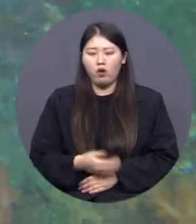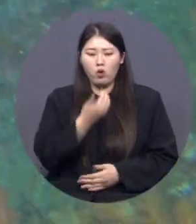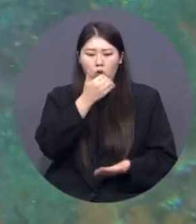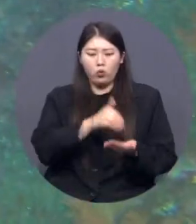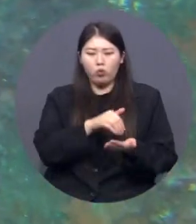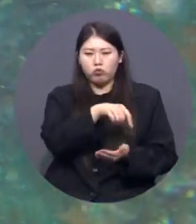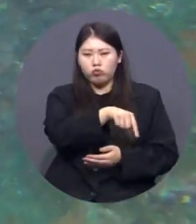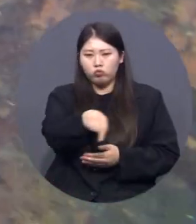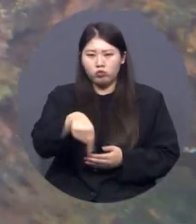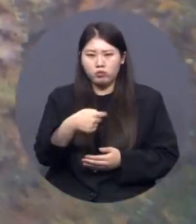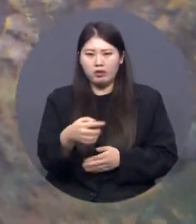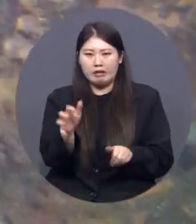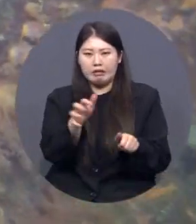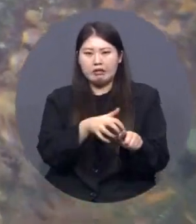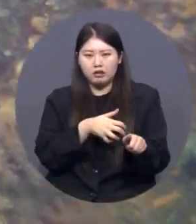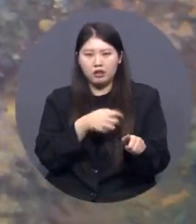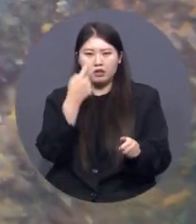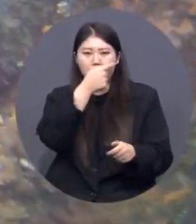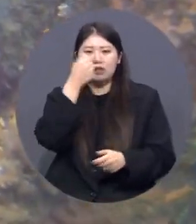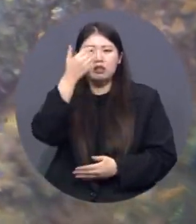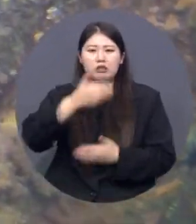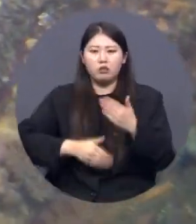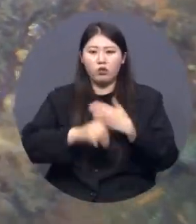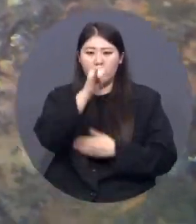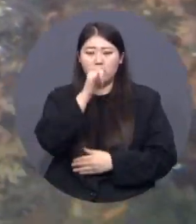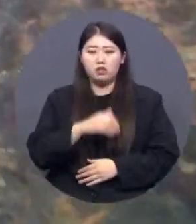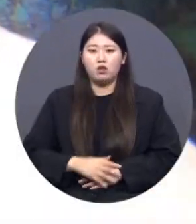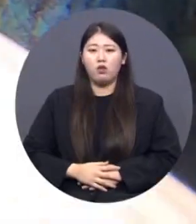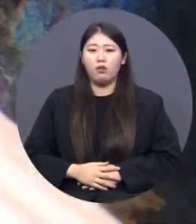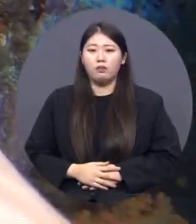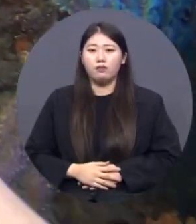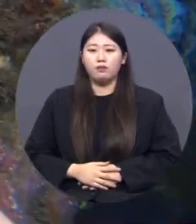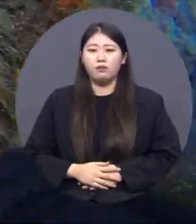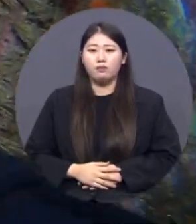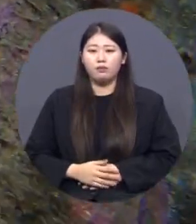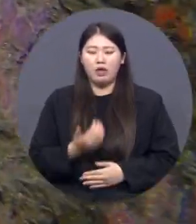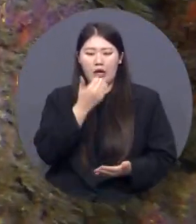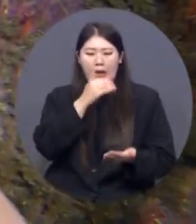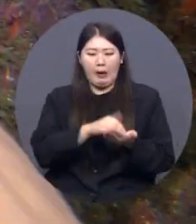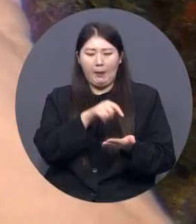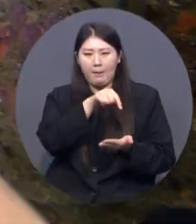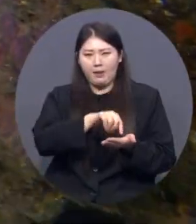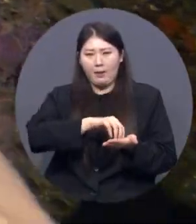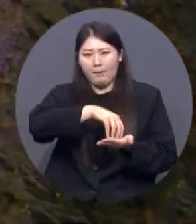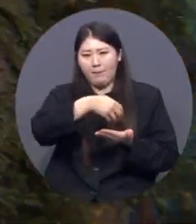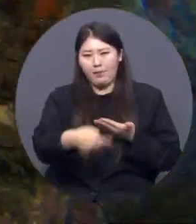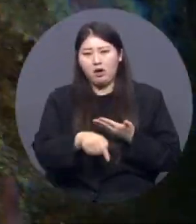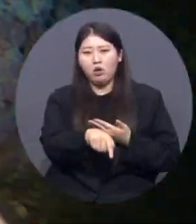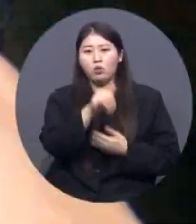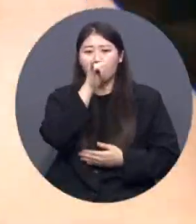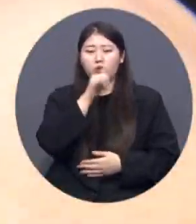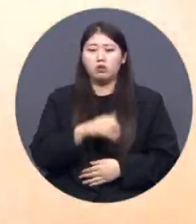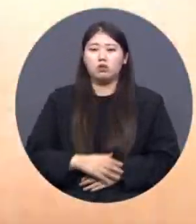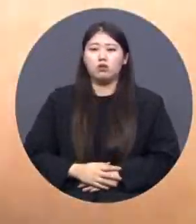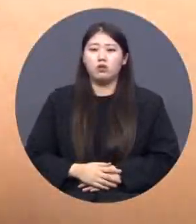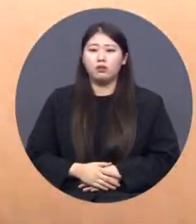곳곳에는 무언가의 긁힌 흔적이 남아있습니다. 암벽 표면이 아예 떨어져 나가 있기도